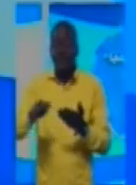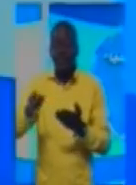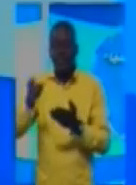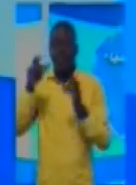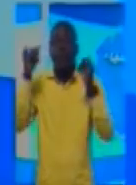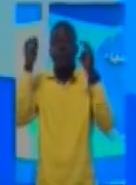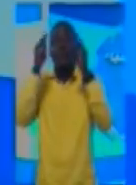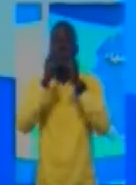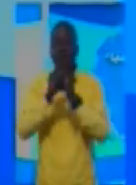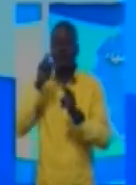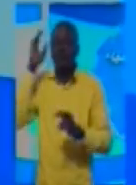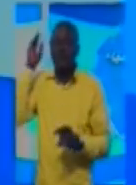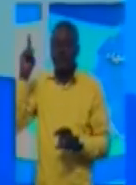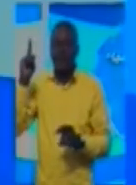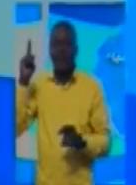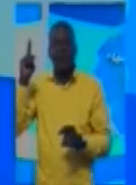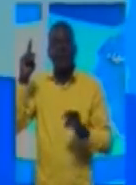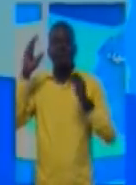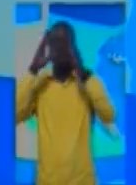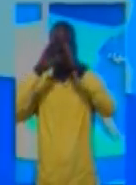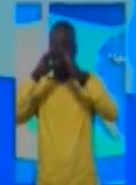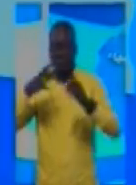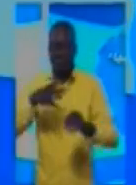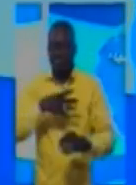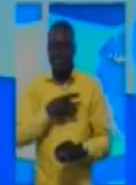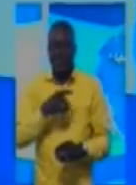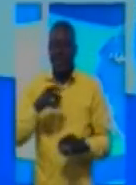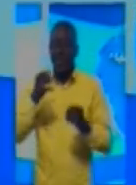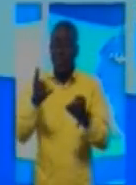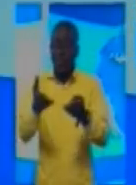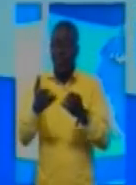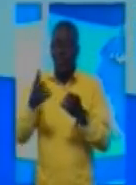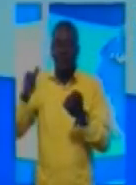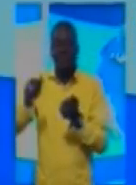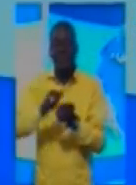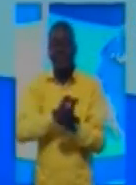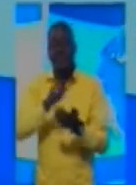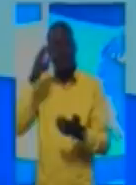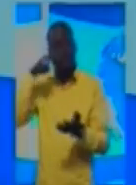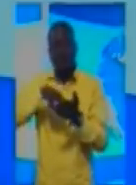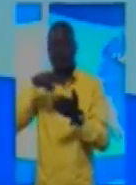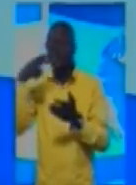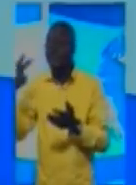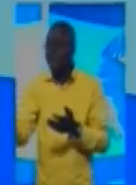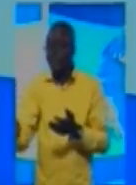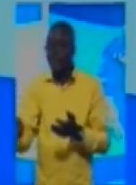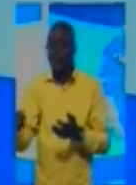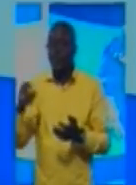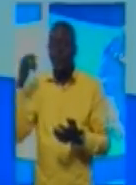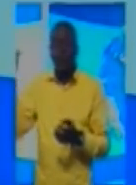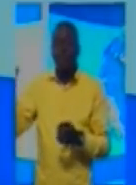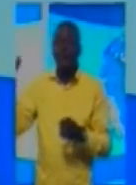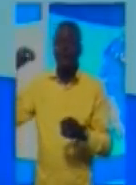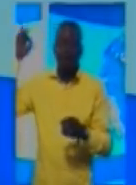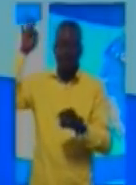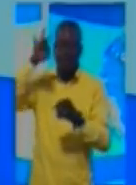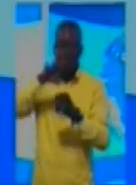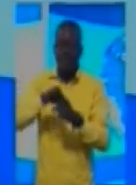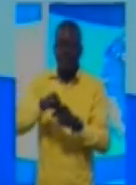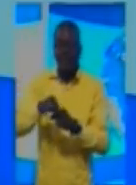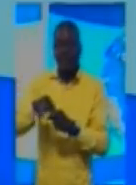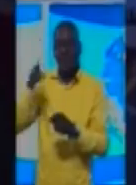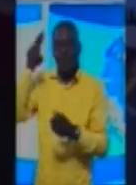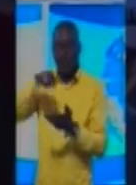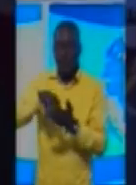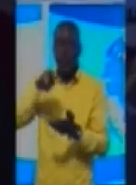le locataire de la Maison-Blanche aurait essayé de déstabiliser son adversaire probable à la prochaine présidentielle de 2020.